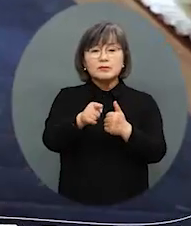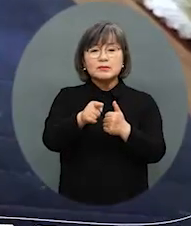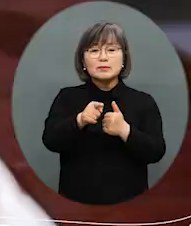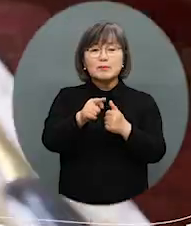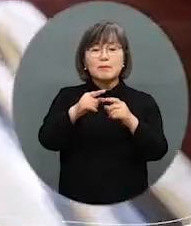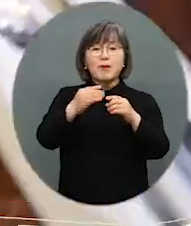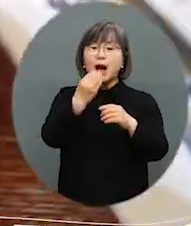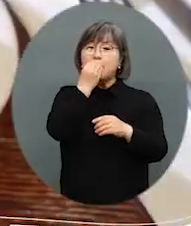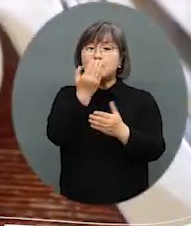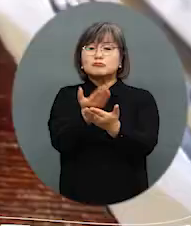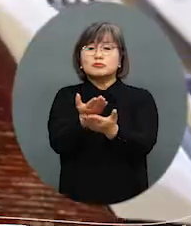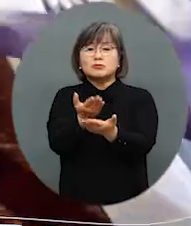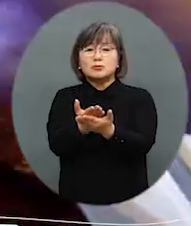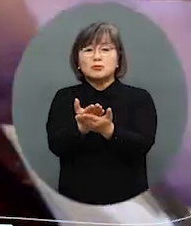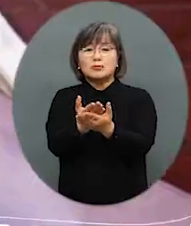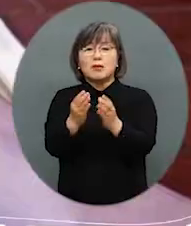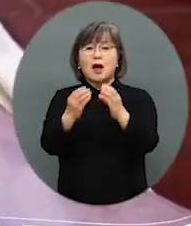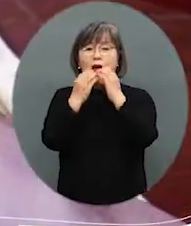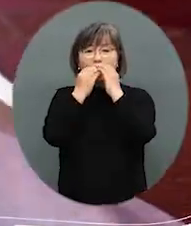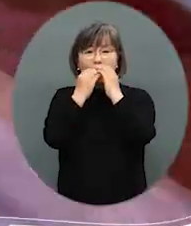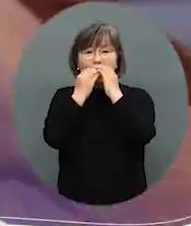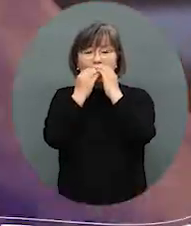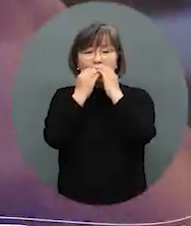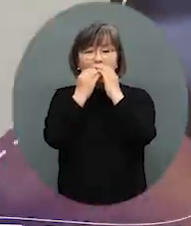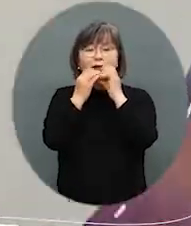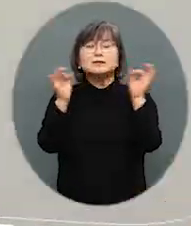치즈버거 세트 하나 주세요.